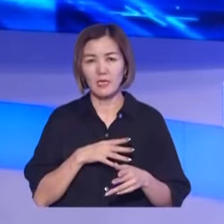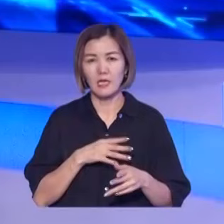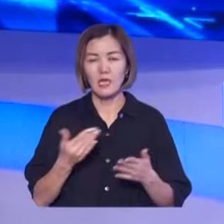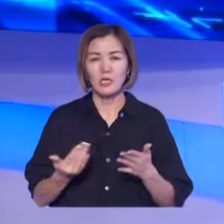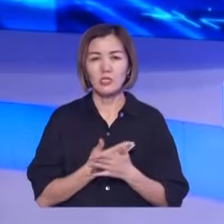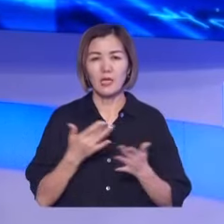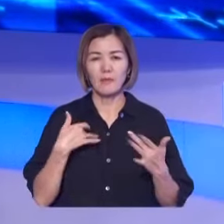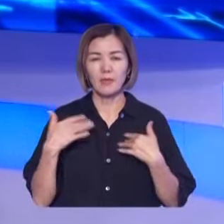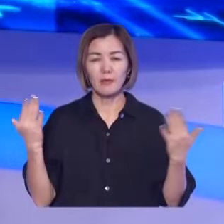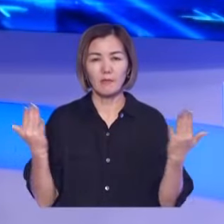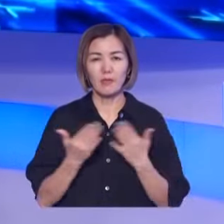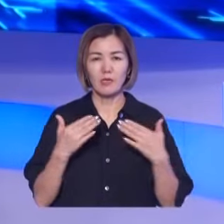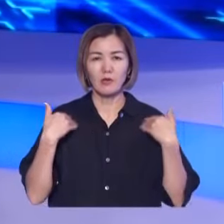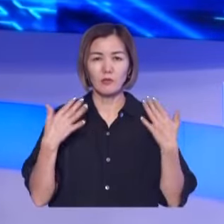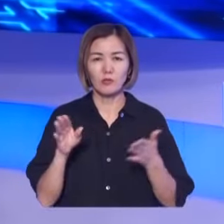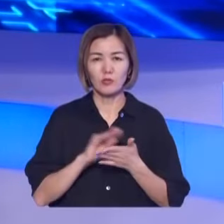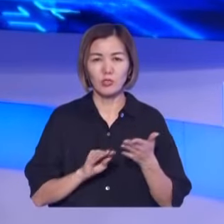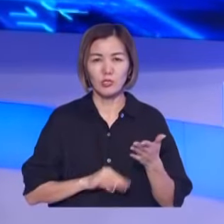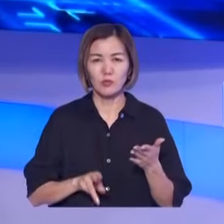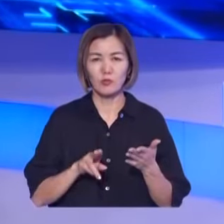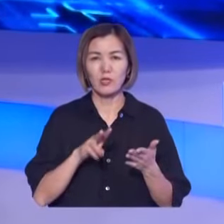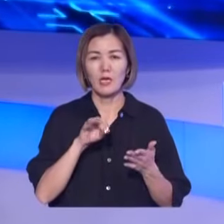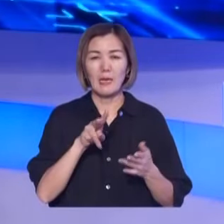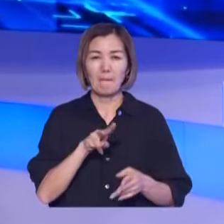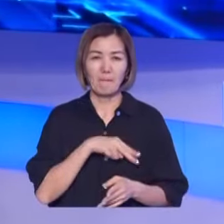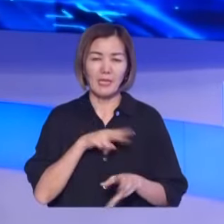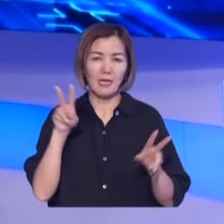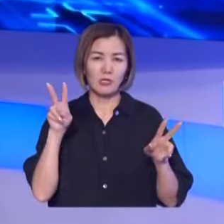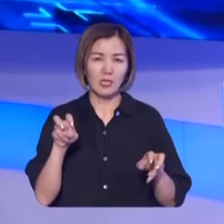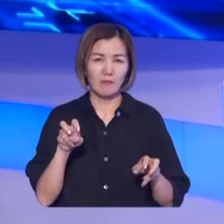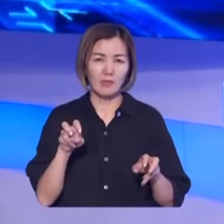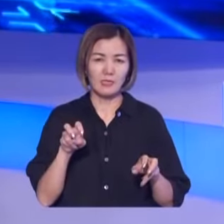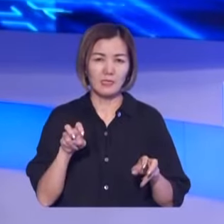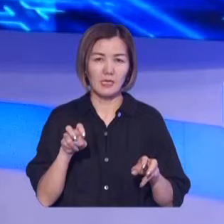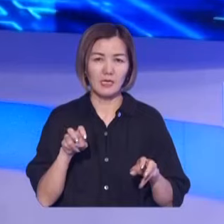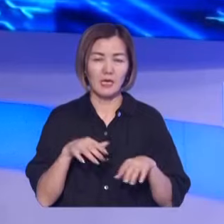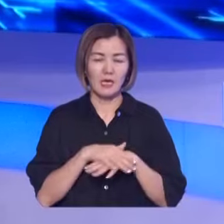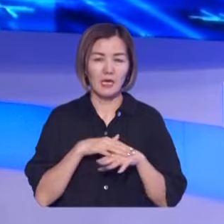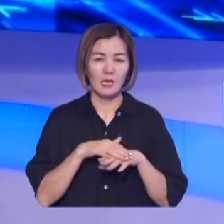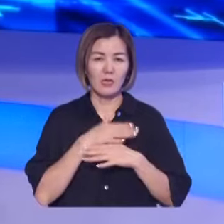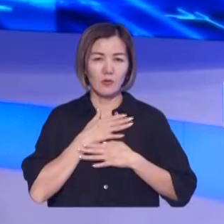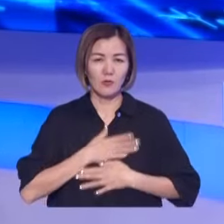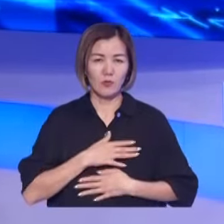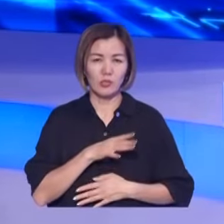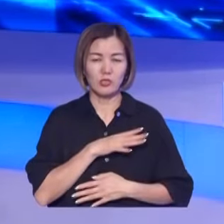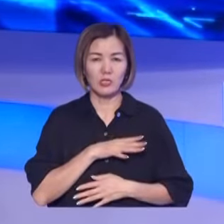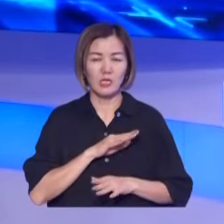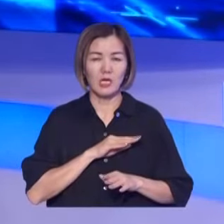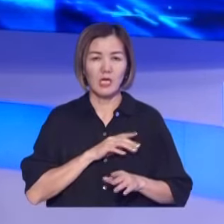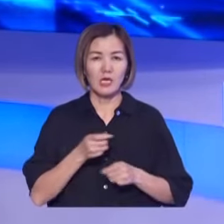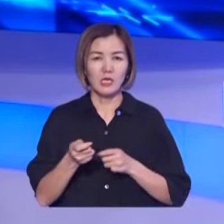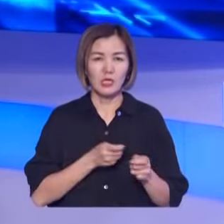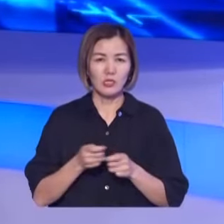премьера ұсынды. Жазушы Қанат Тілеуханның медаль шығармасы желісінде сахналанған қойылым көпшіліктің көңілінен шықты. Режиссері